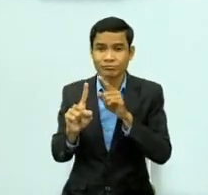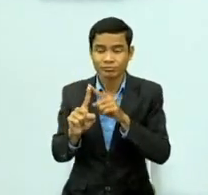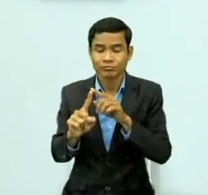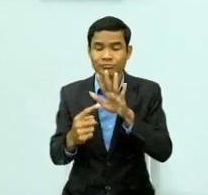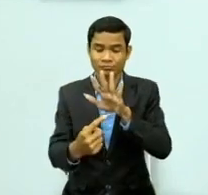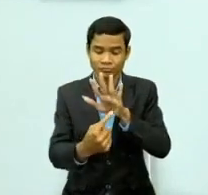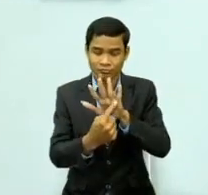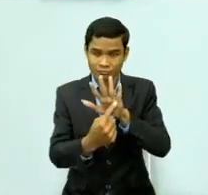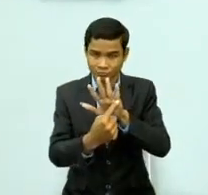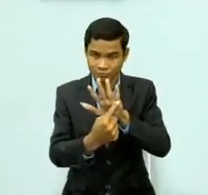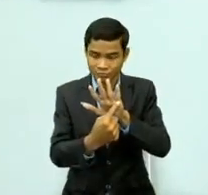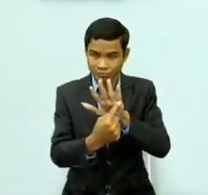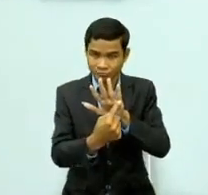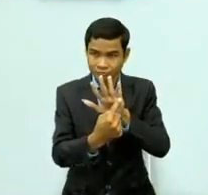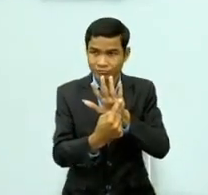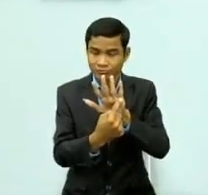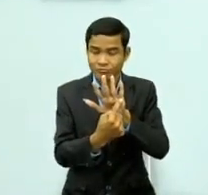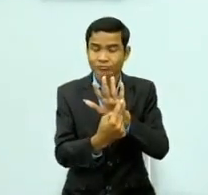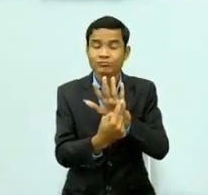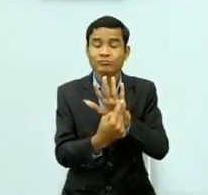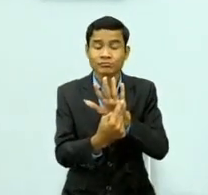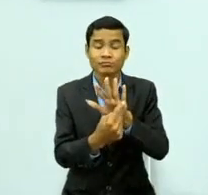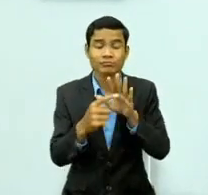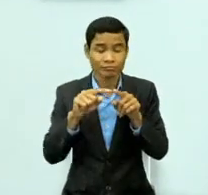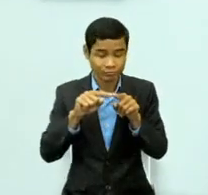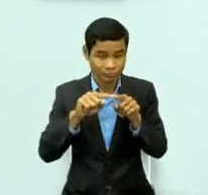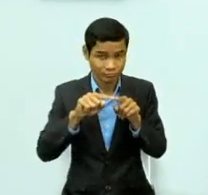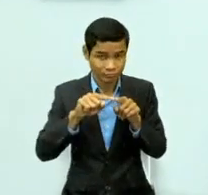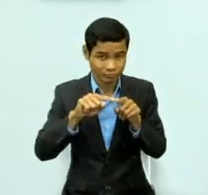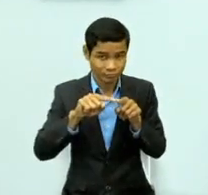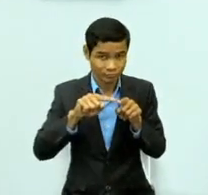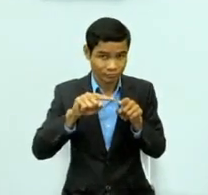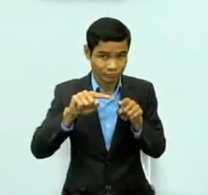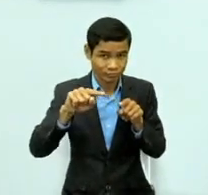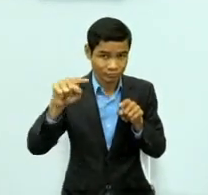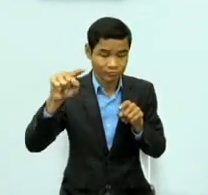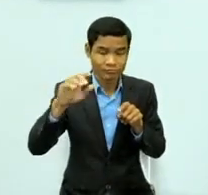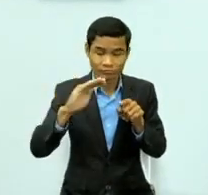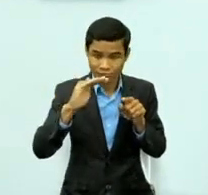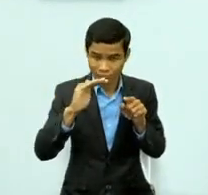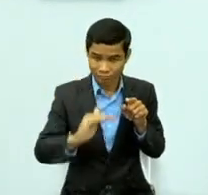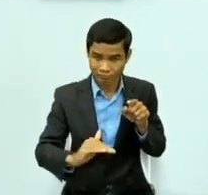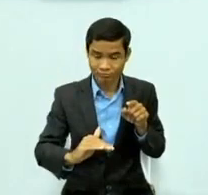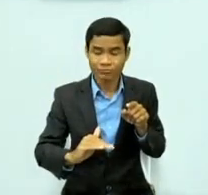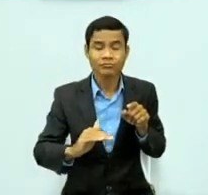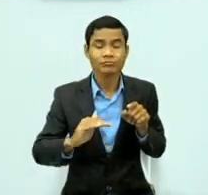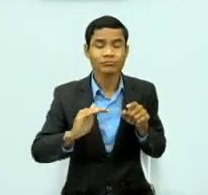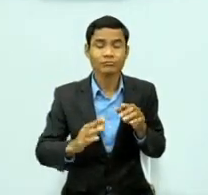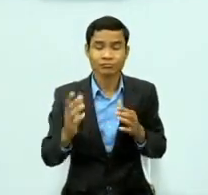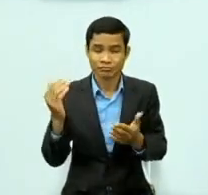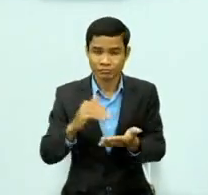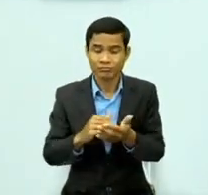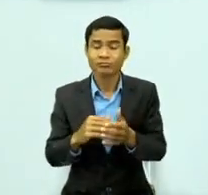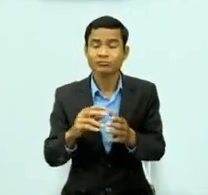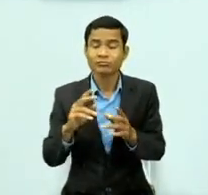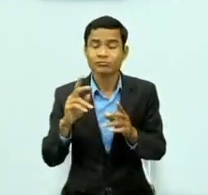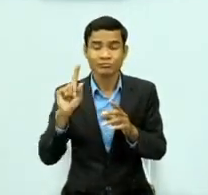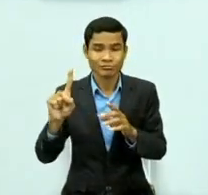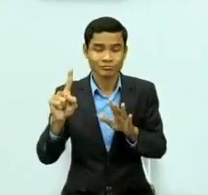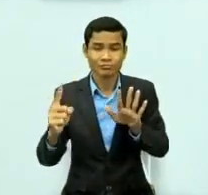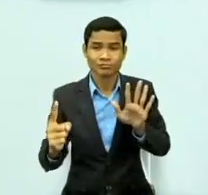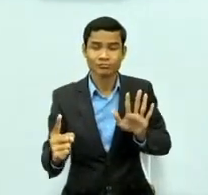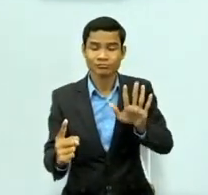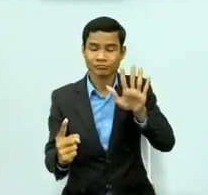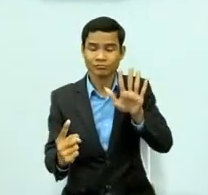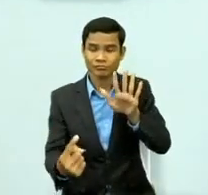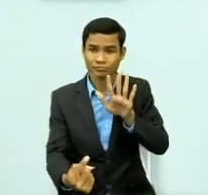ណាចាចំស្រាក់អឺអ្នកគ្រូគូសភ្ជាប់ទៅនឹងរូបតឿម្ដងទៀតអ្នកគ្រូយកចង្អុលដៃ